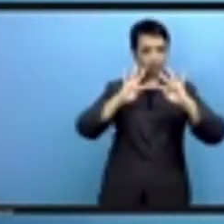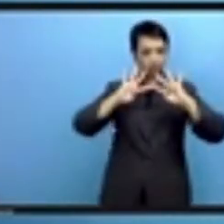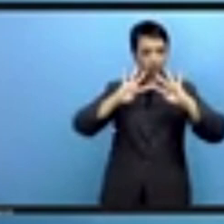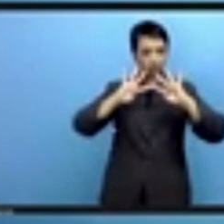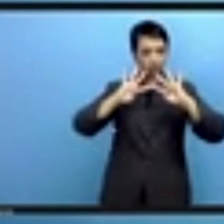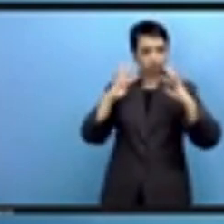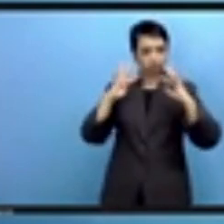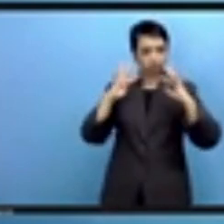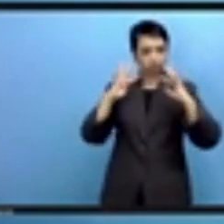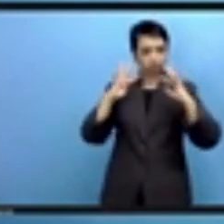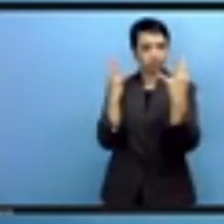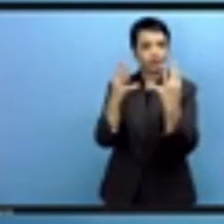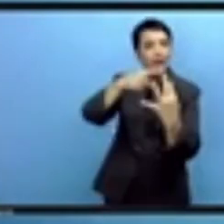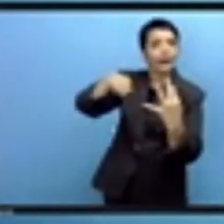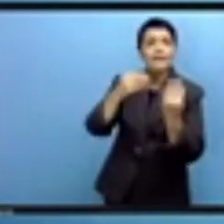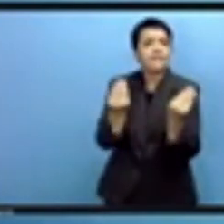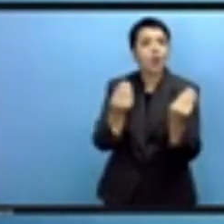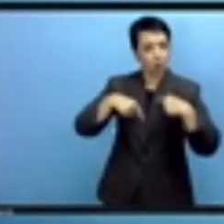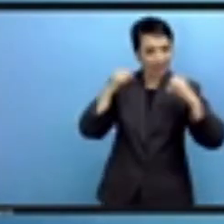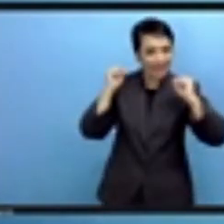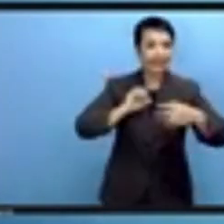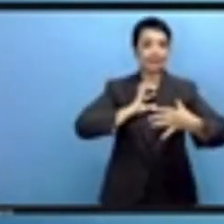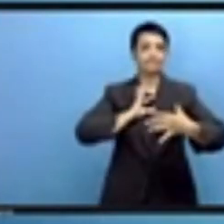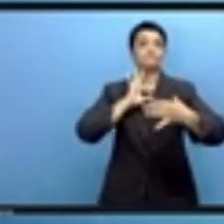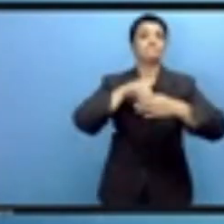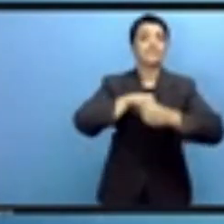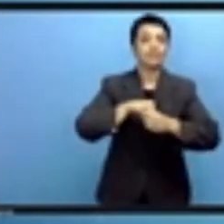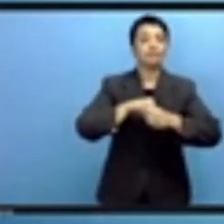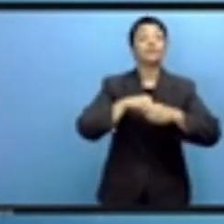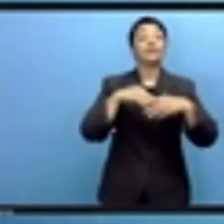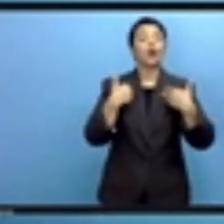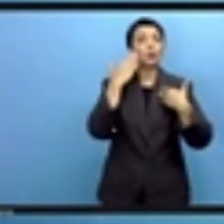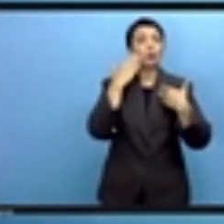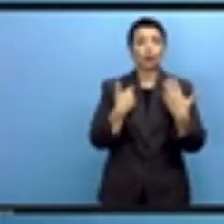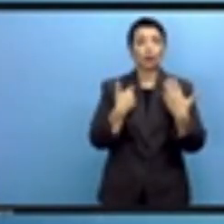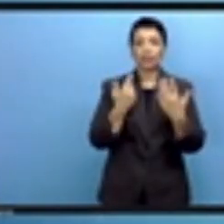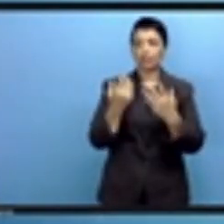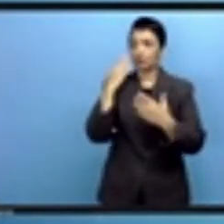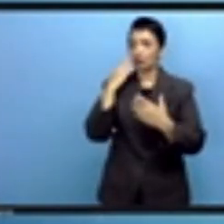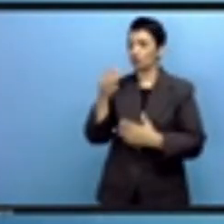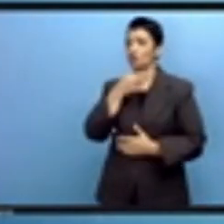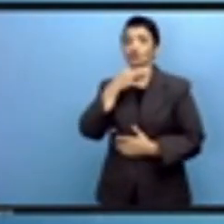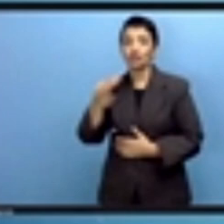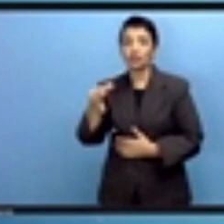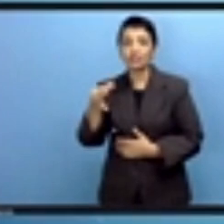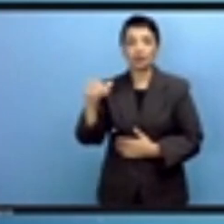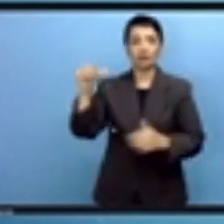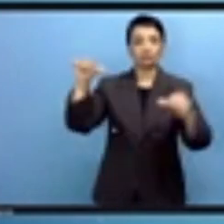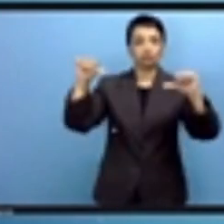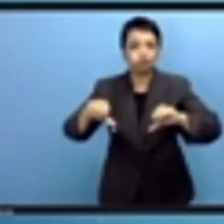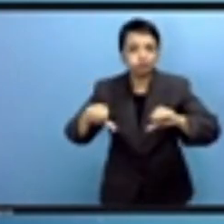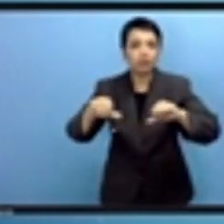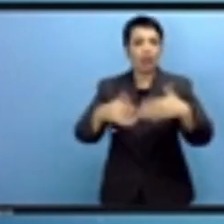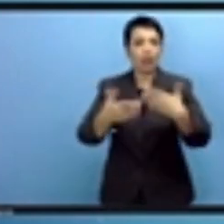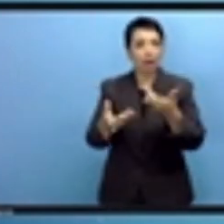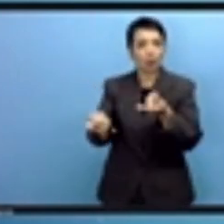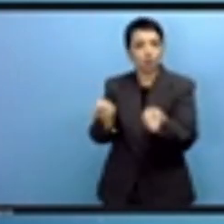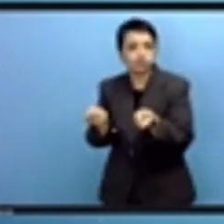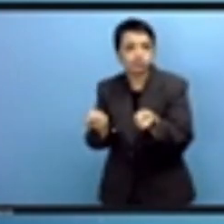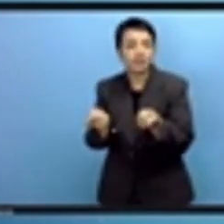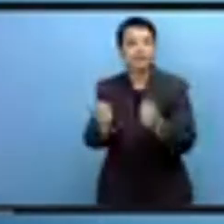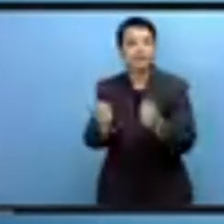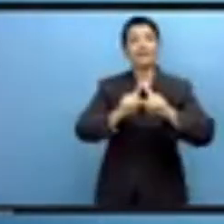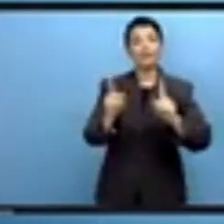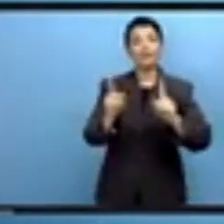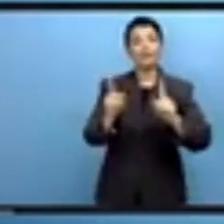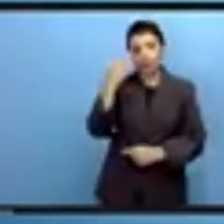我们要利用这些机会去应对 滥用的行为以及滥用